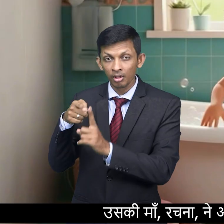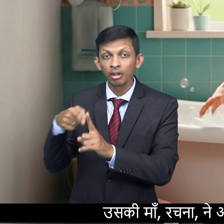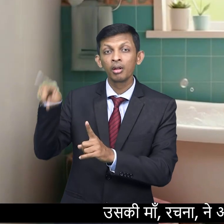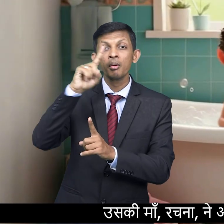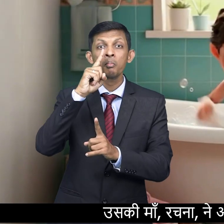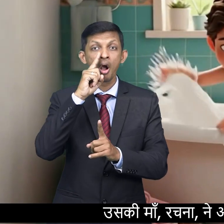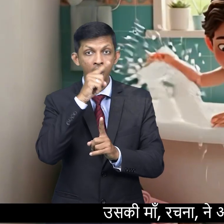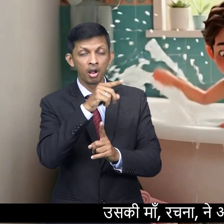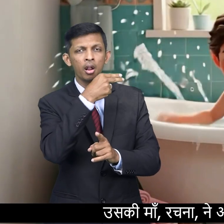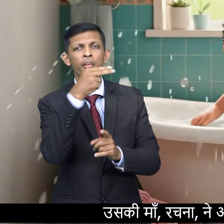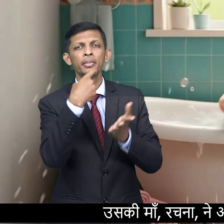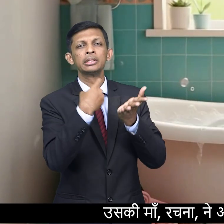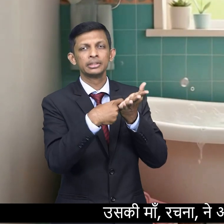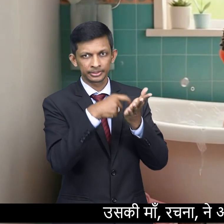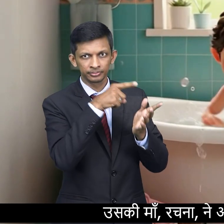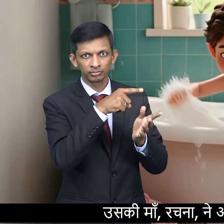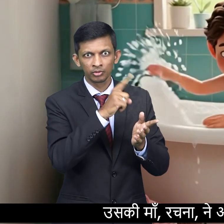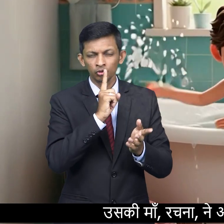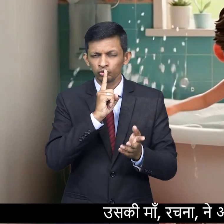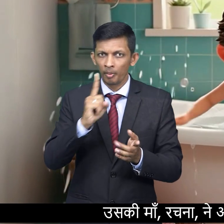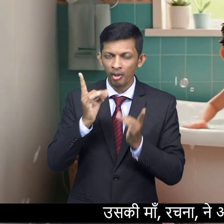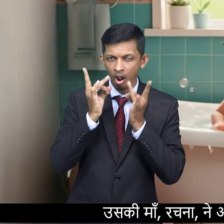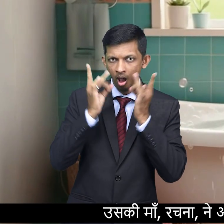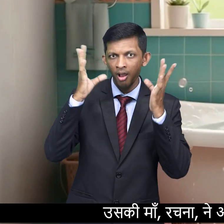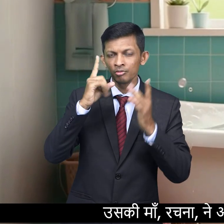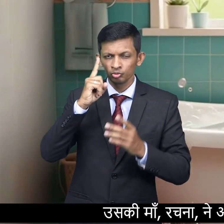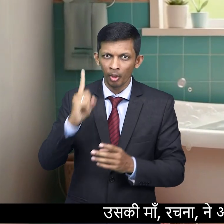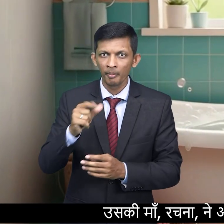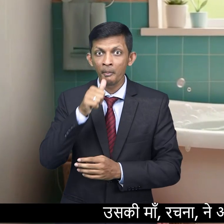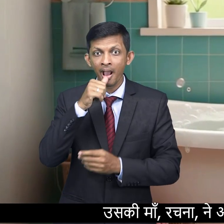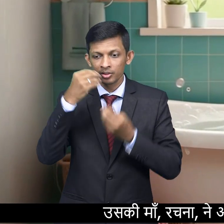उसकी माँ रचना ने आवाज लगाई, रघु पानी बर्बाद मत करो।